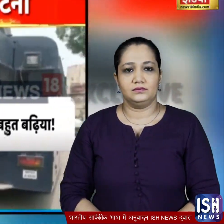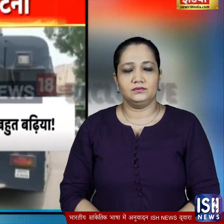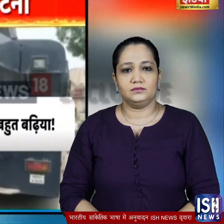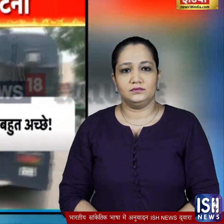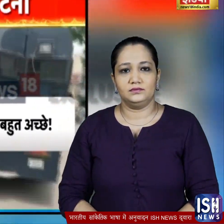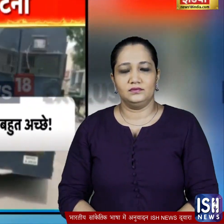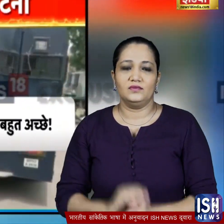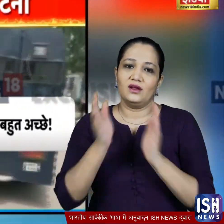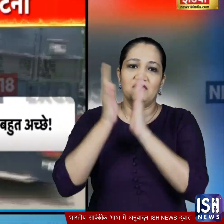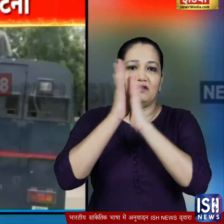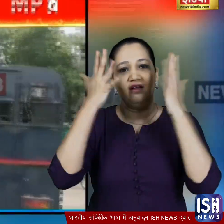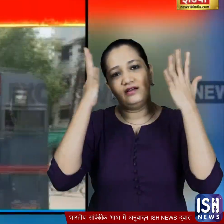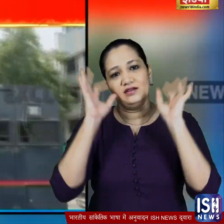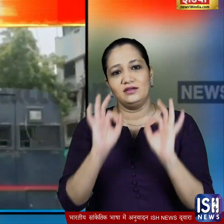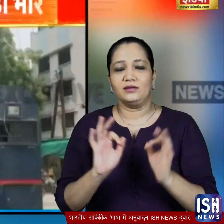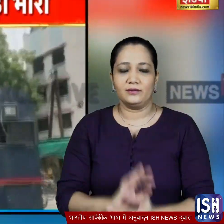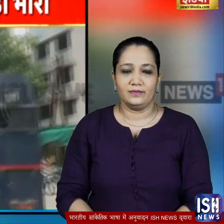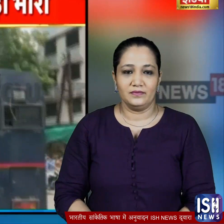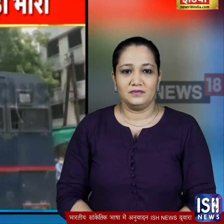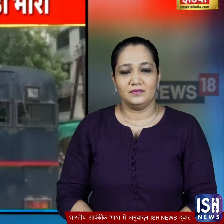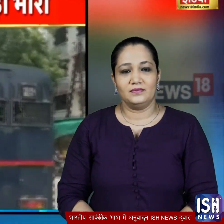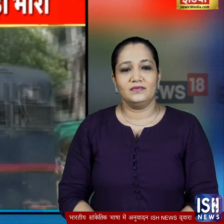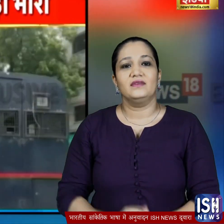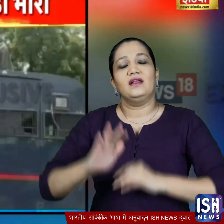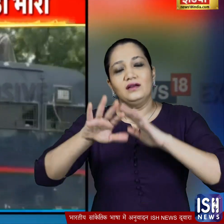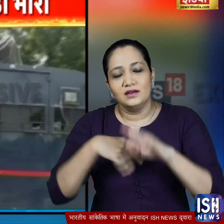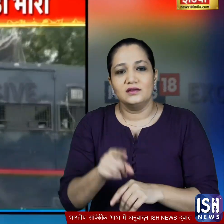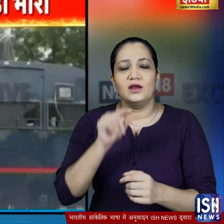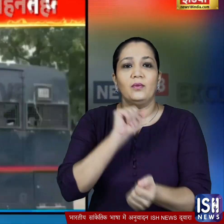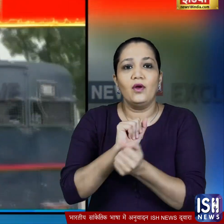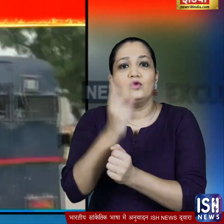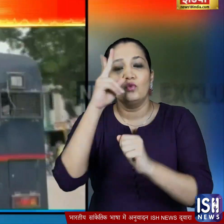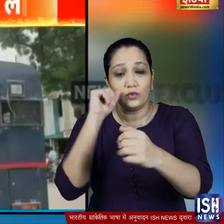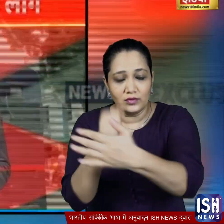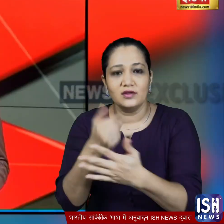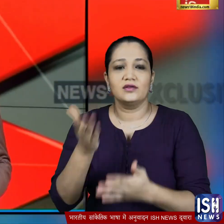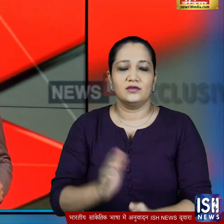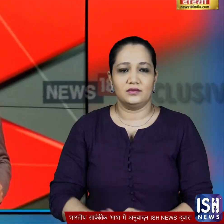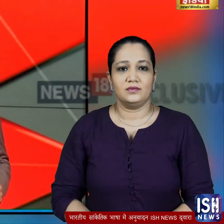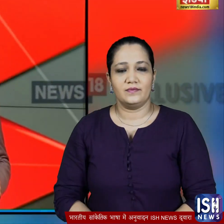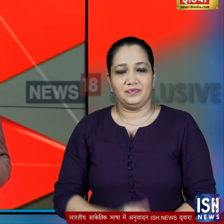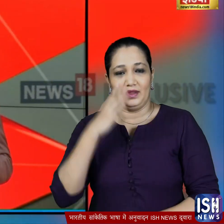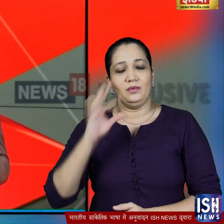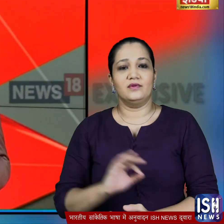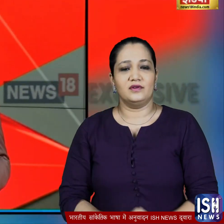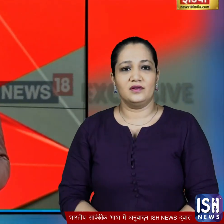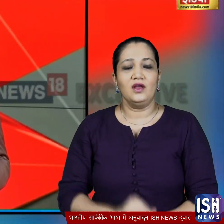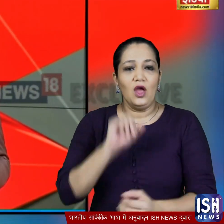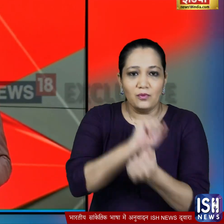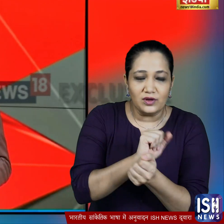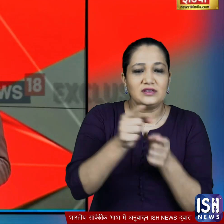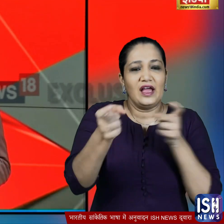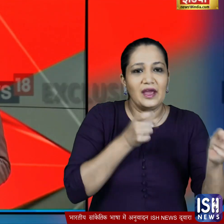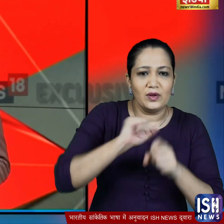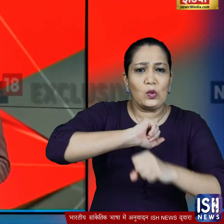बहुत बढ़िया, बहुत अच्छे। इससे हुआ ये कि आखिरकार थाने सिर्फ 2 लोग ही पहुंचे। सौभाग्य की बात थी कि पुलिस और प्रशासन